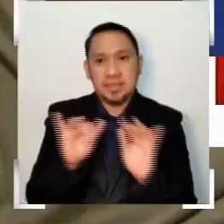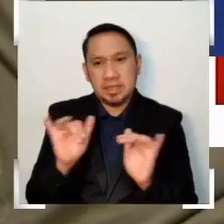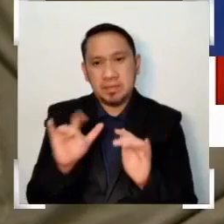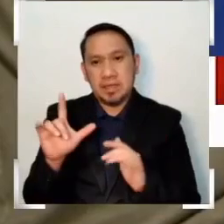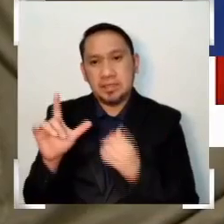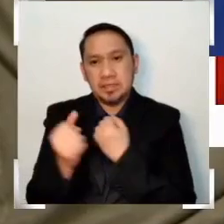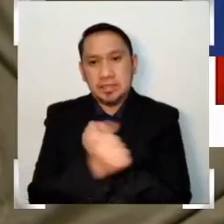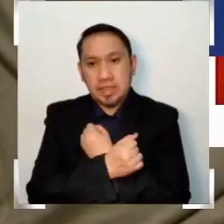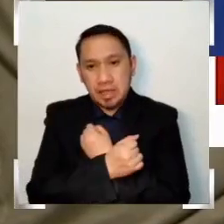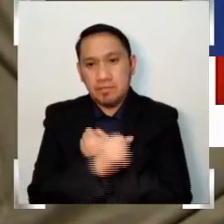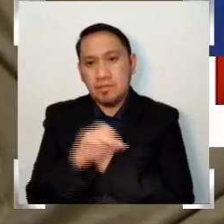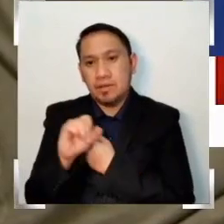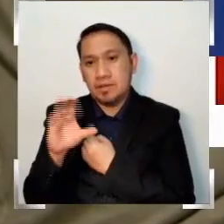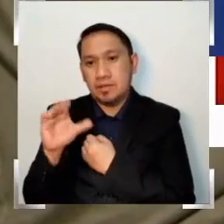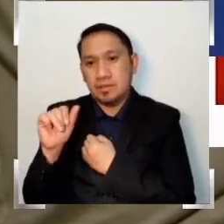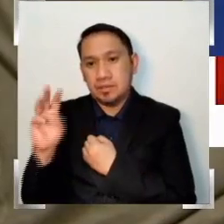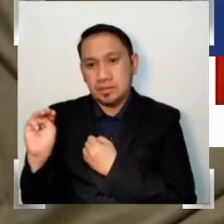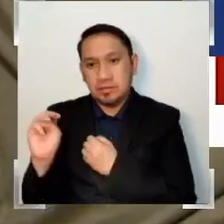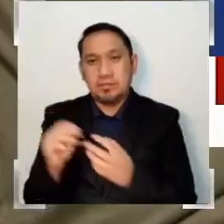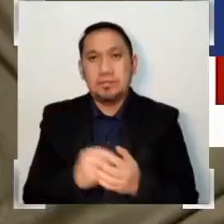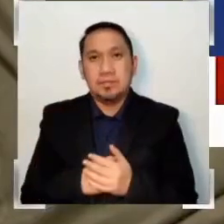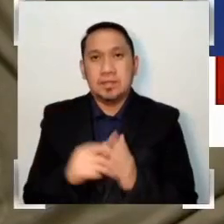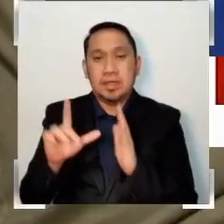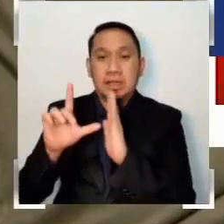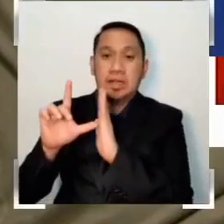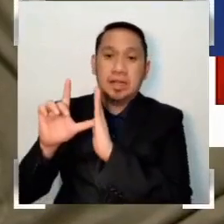mo yung tao hanggang sa